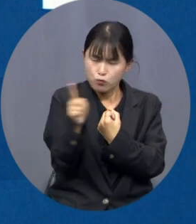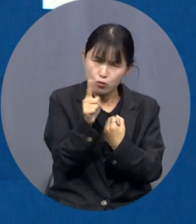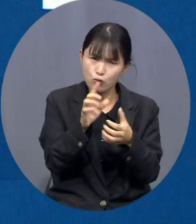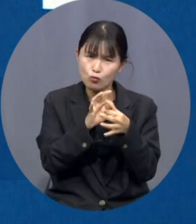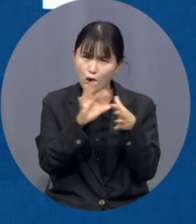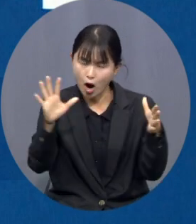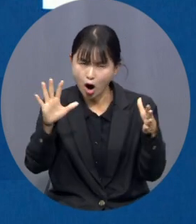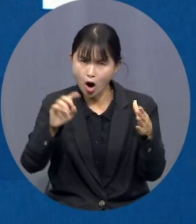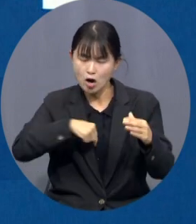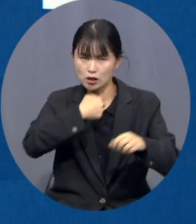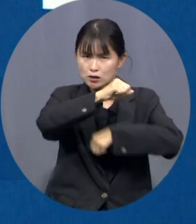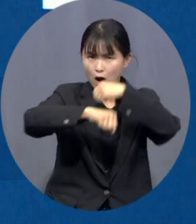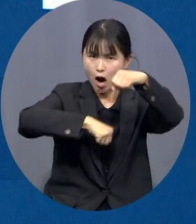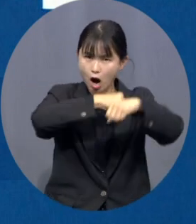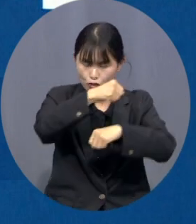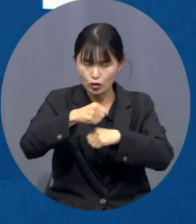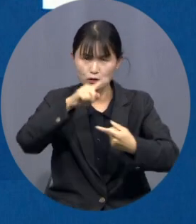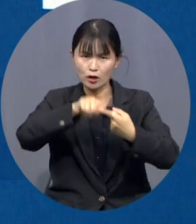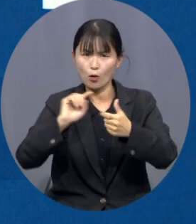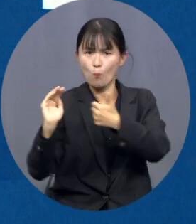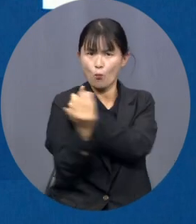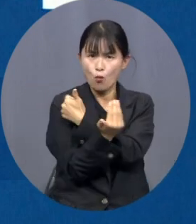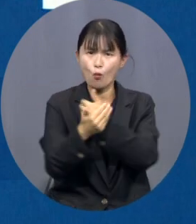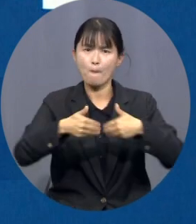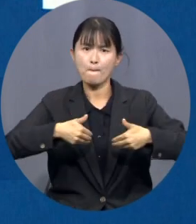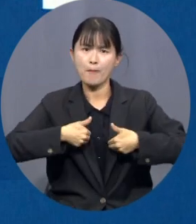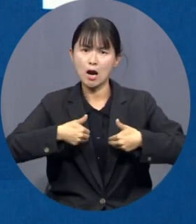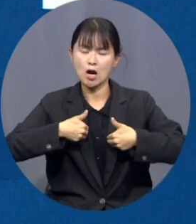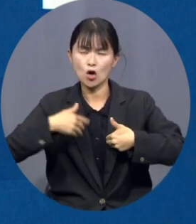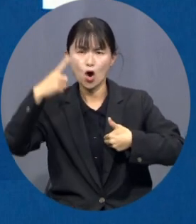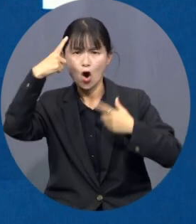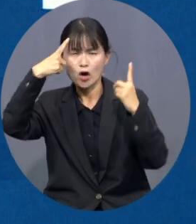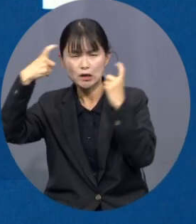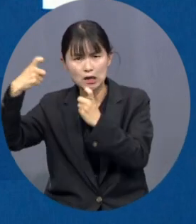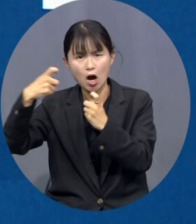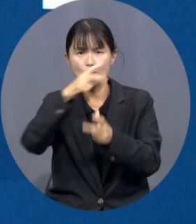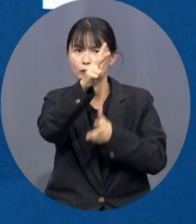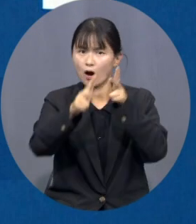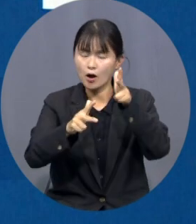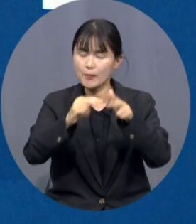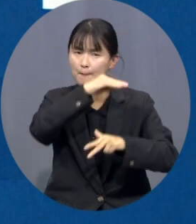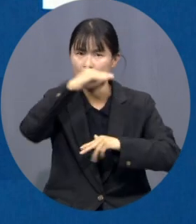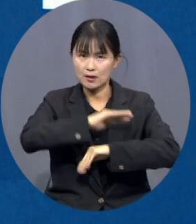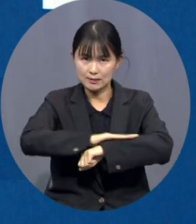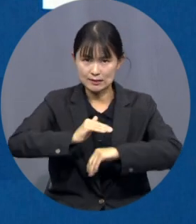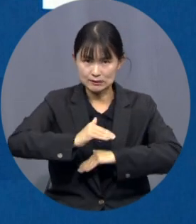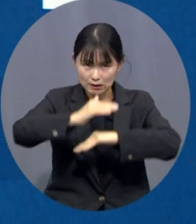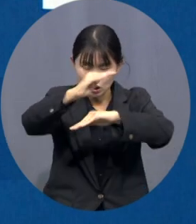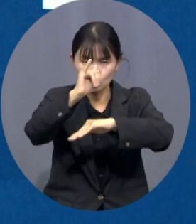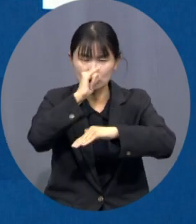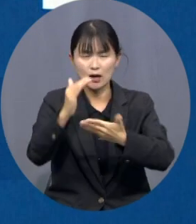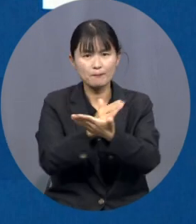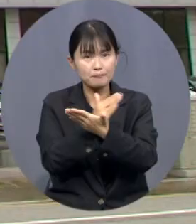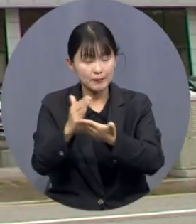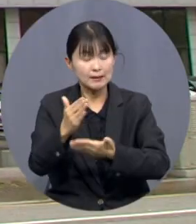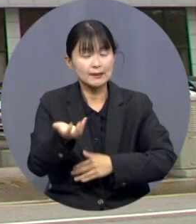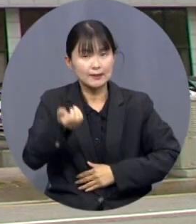있더라도 이 자율성만큼은 보장이 되어야만이 기념사업이 제대로 진행될 수 있다 이렇게 판단을 하는